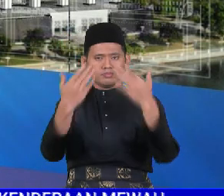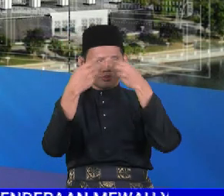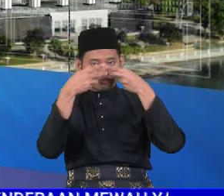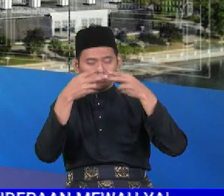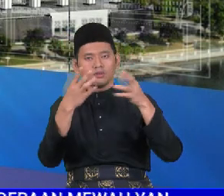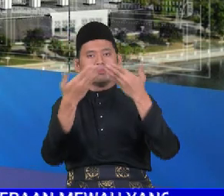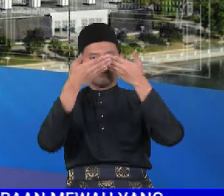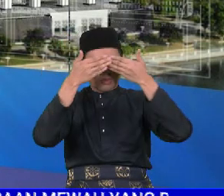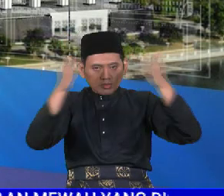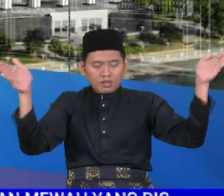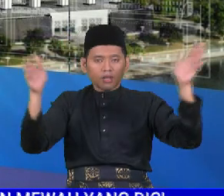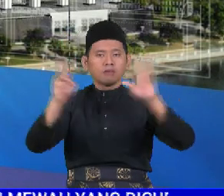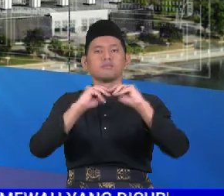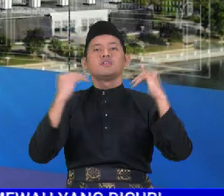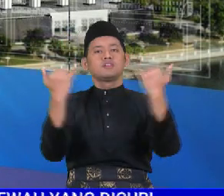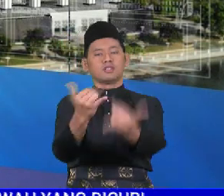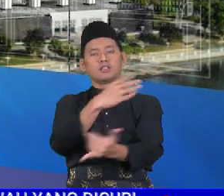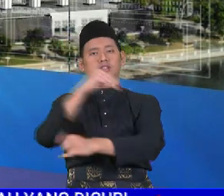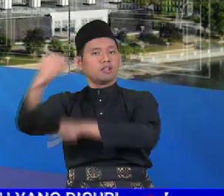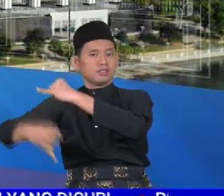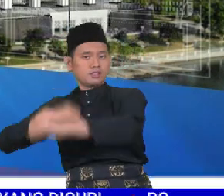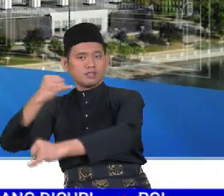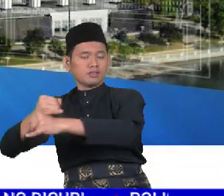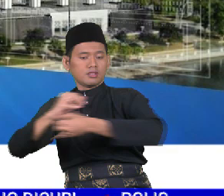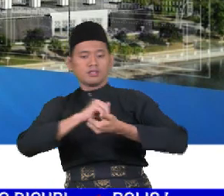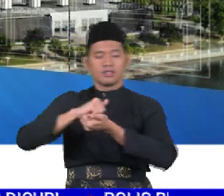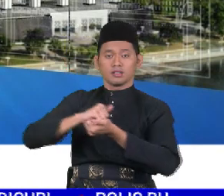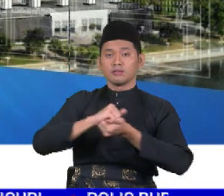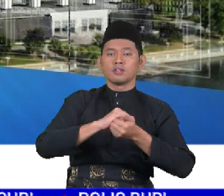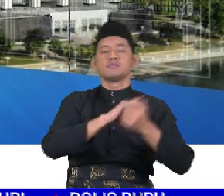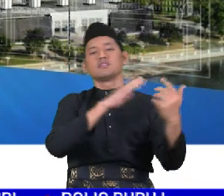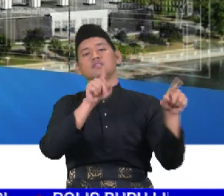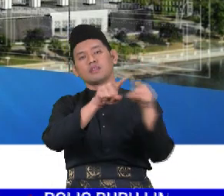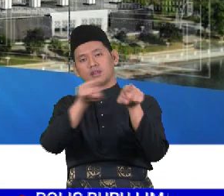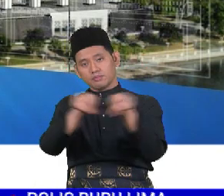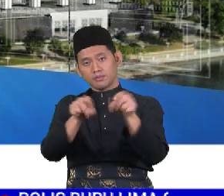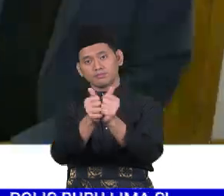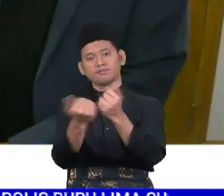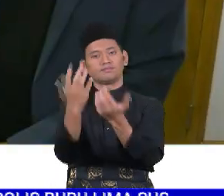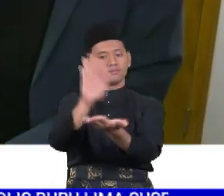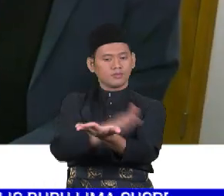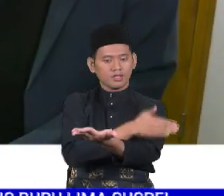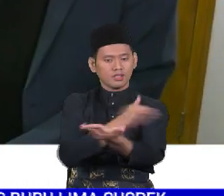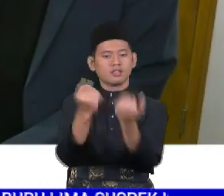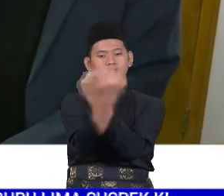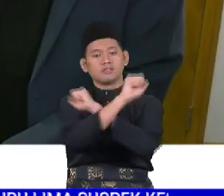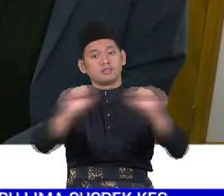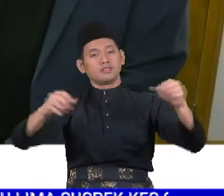antarabangsa kepada nasyid dan muzik Islam agar setanding dengan muzik sedia ada.